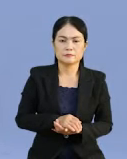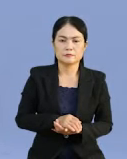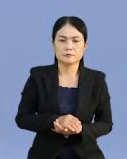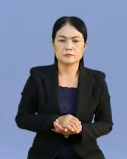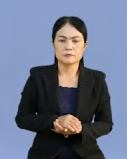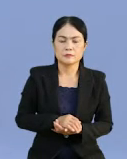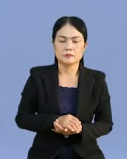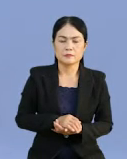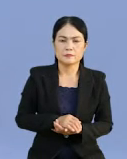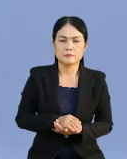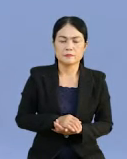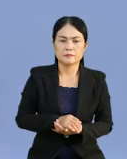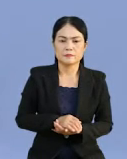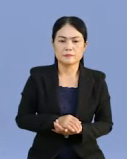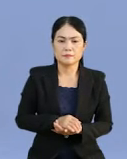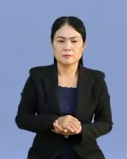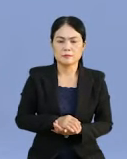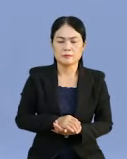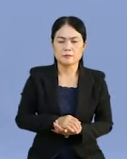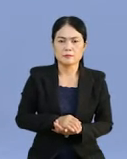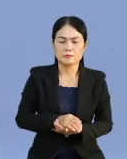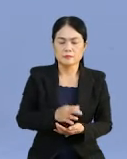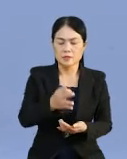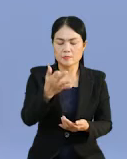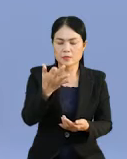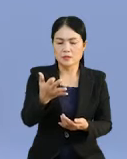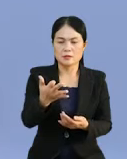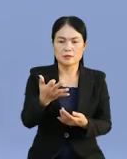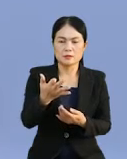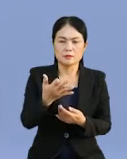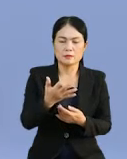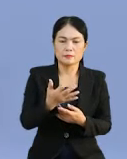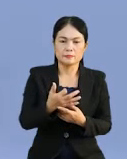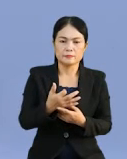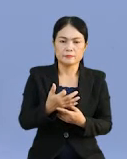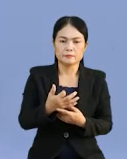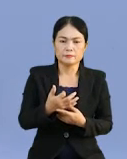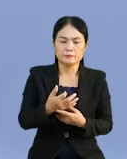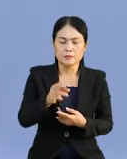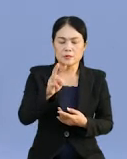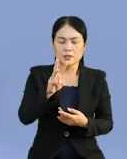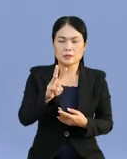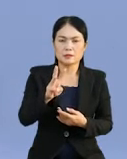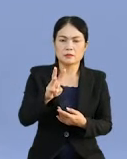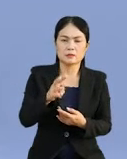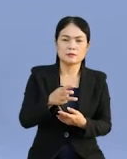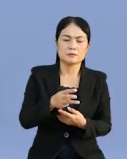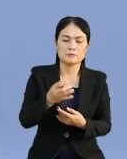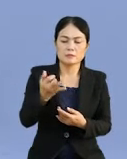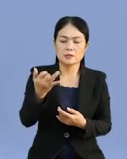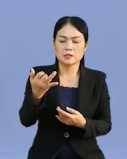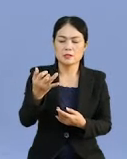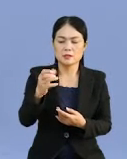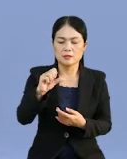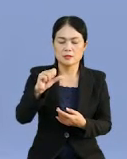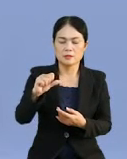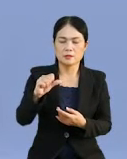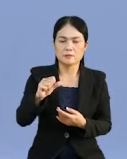Chà, mình đầm lấy mán cốt. Cứ đầm lấy pram bầy mớn, bầy bón, pram